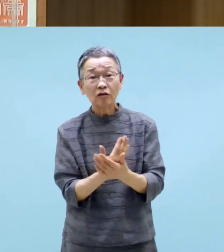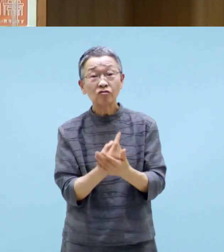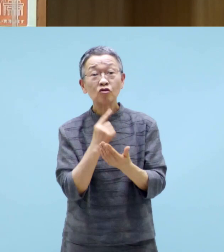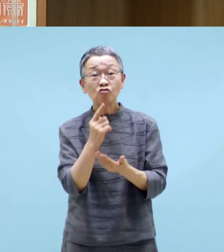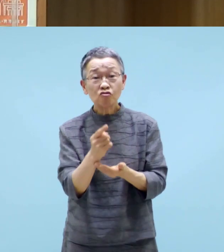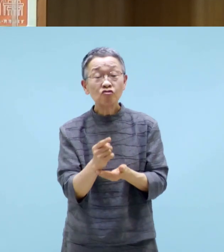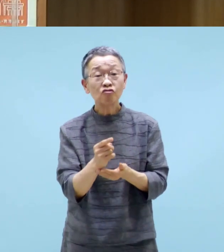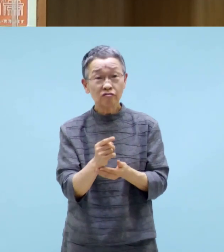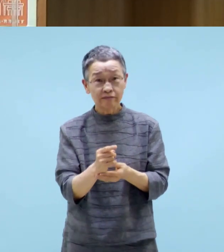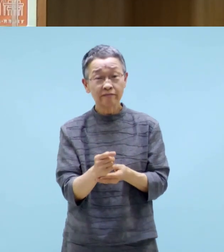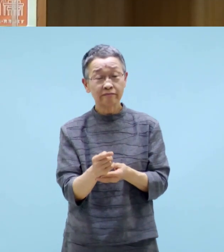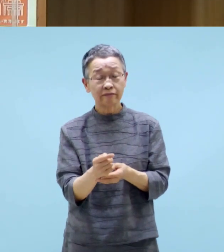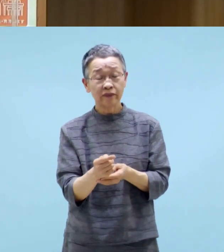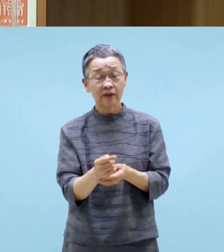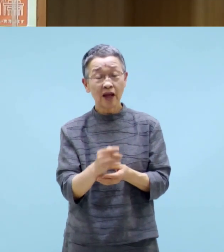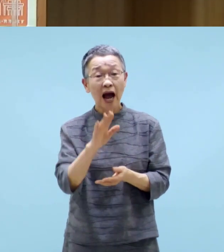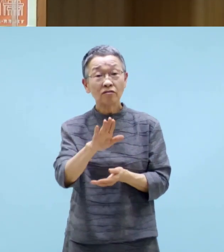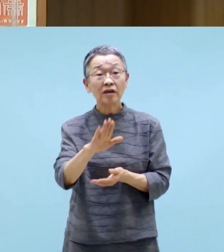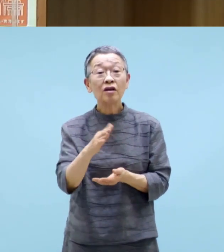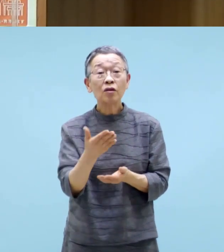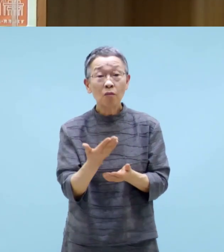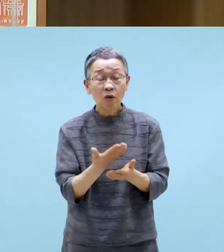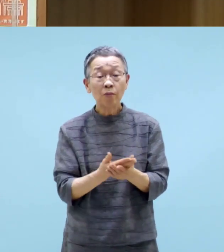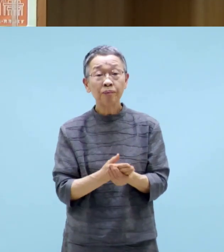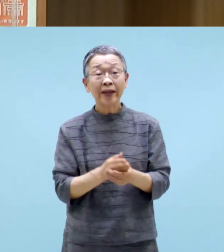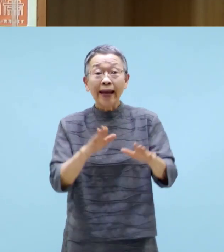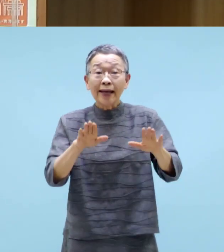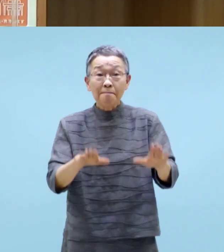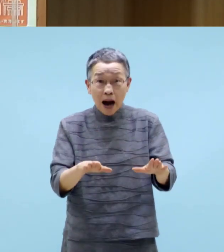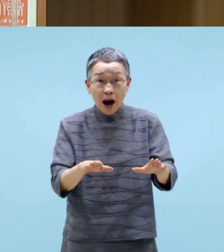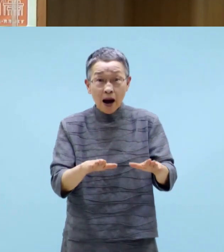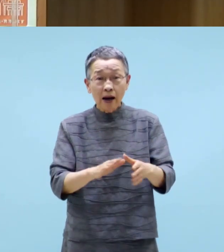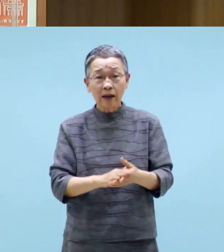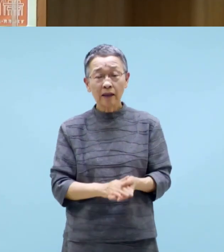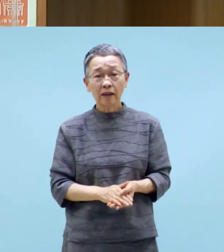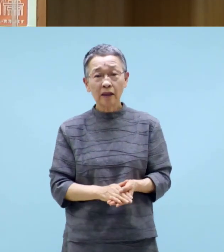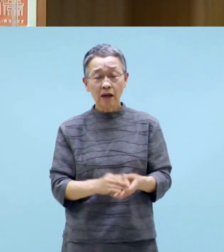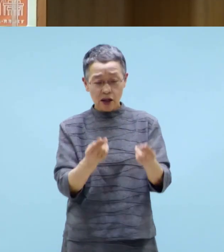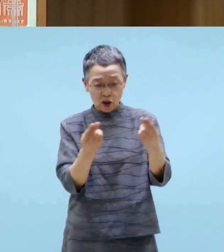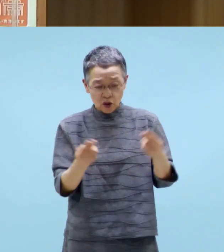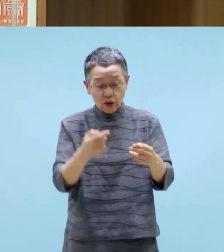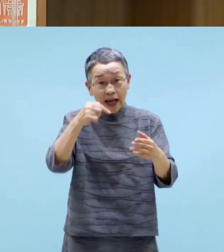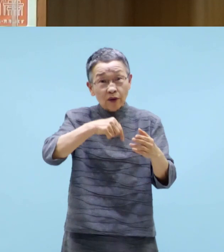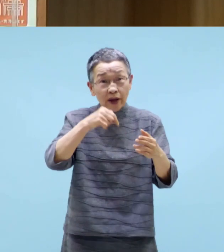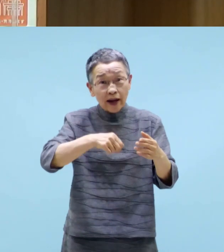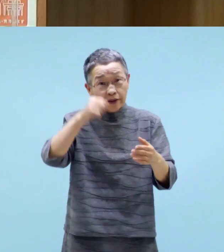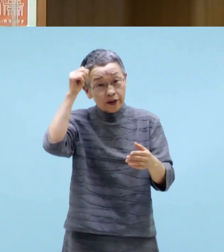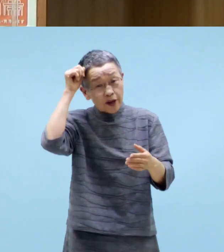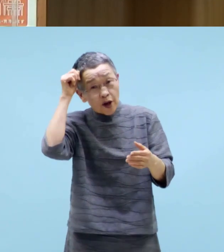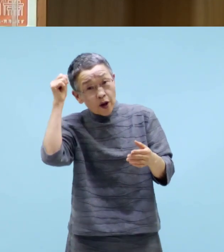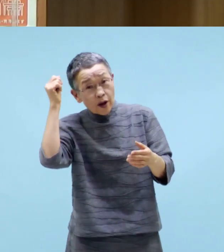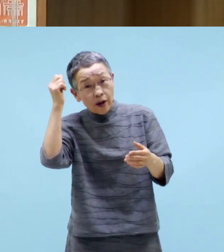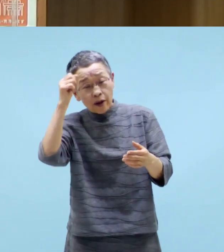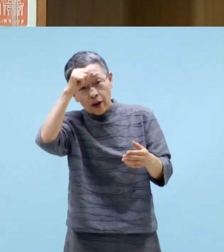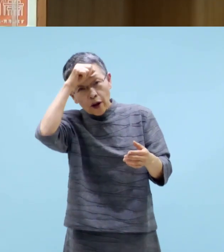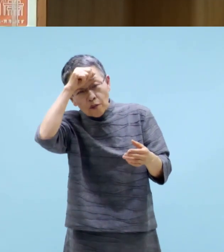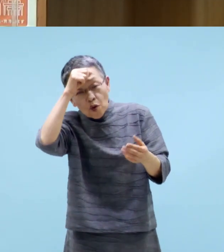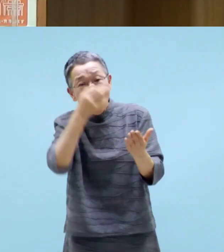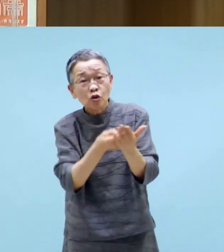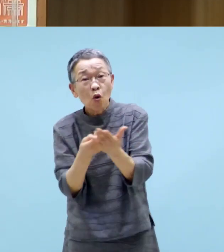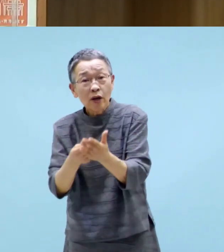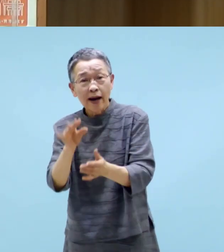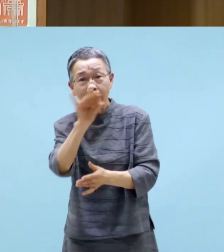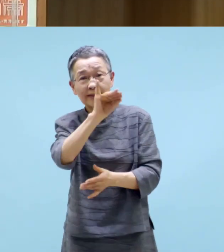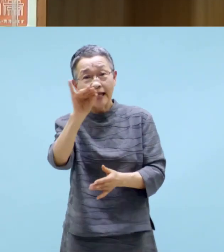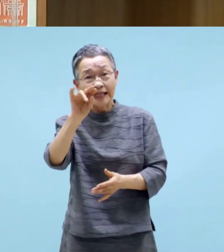存株ということですけれども、今、道内にある病床が1200程度だというふうに